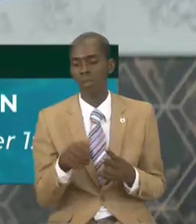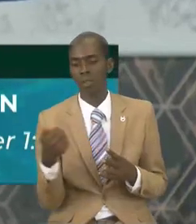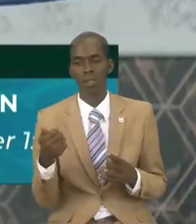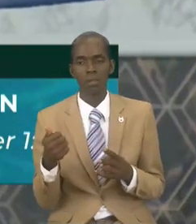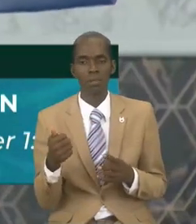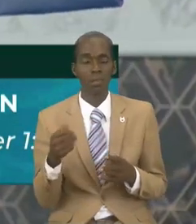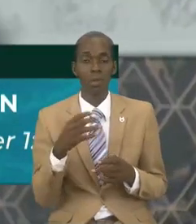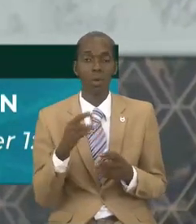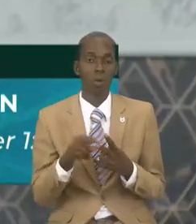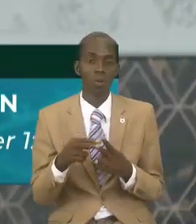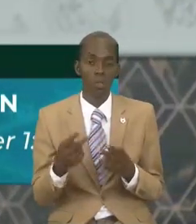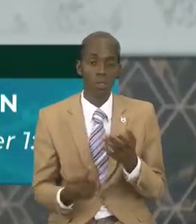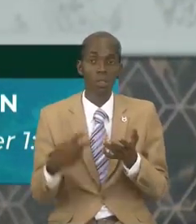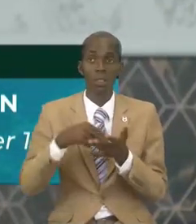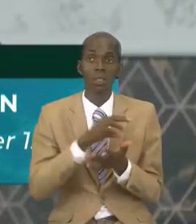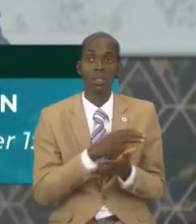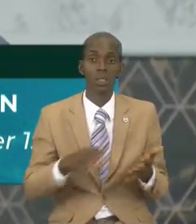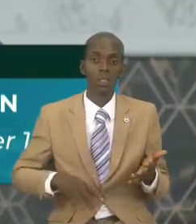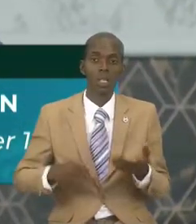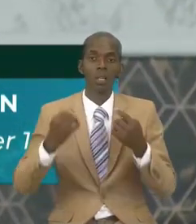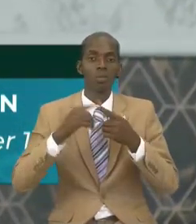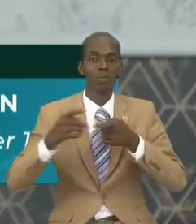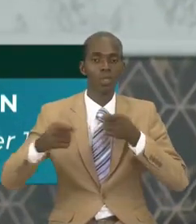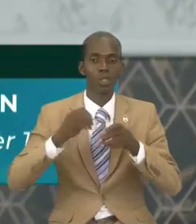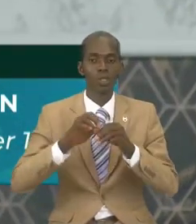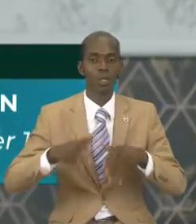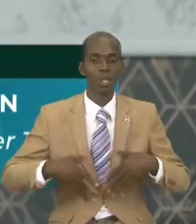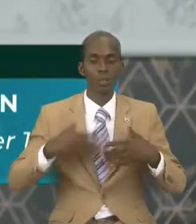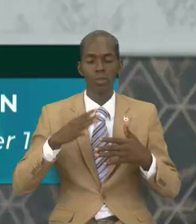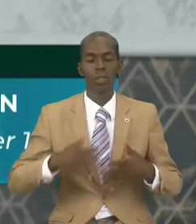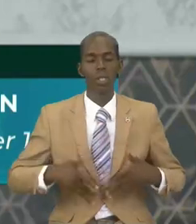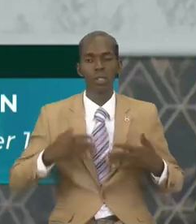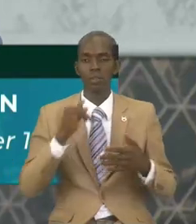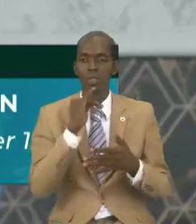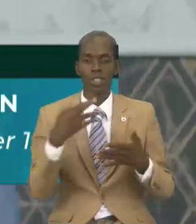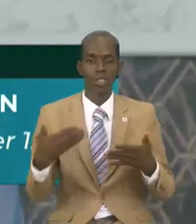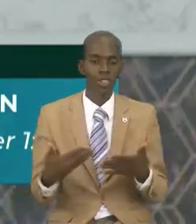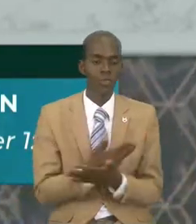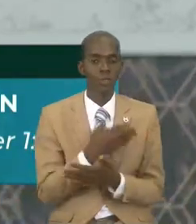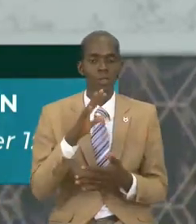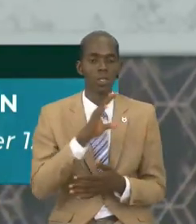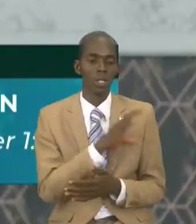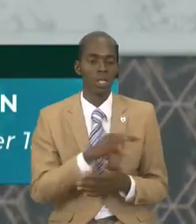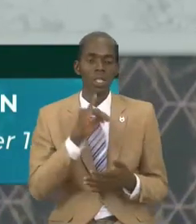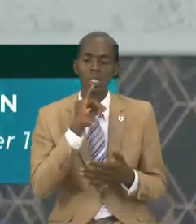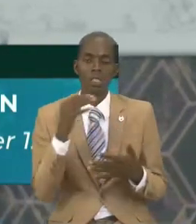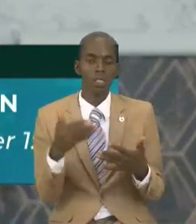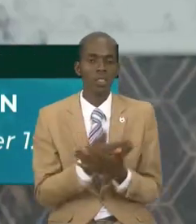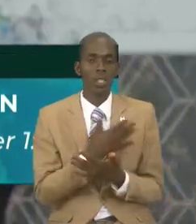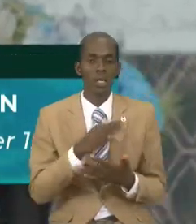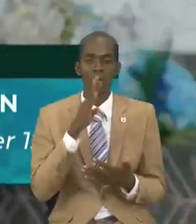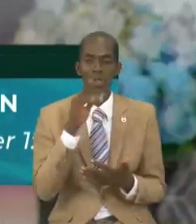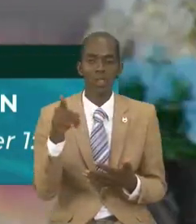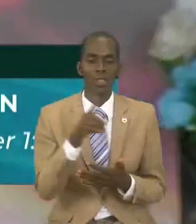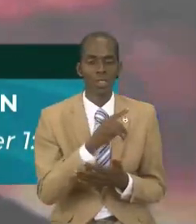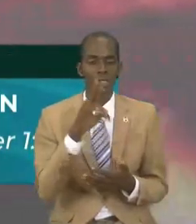dans votre cœur, votre cœur est renouvelé, votre comportement, votre caractère est renouvelé, et puis à